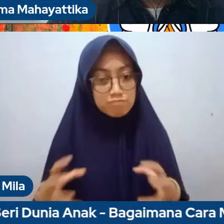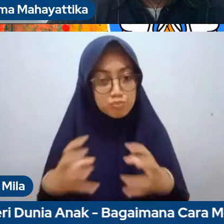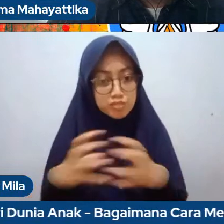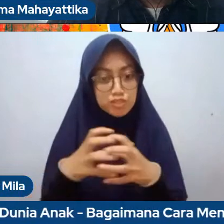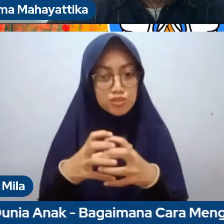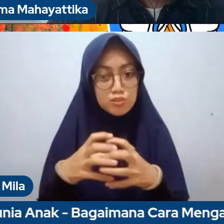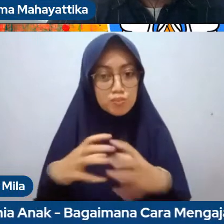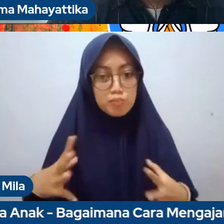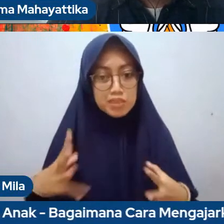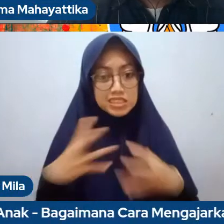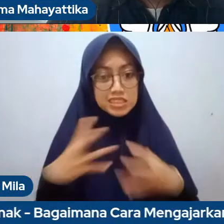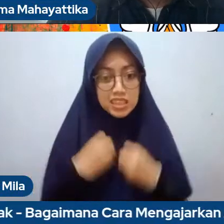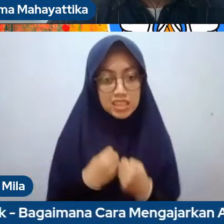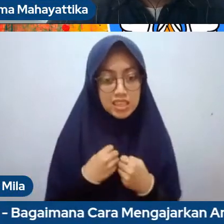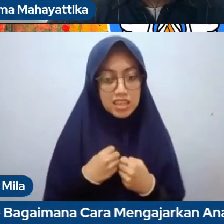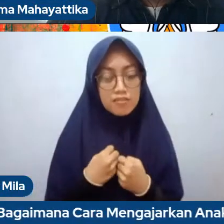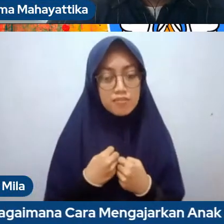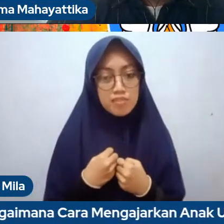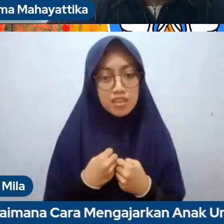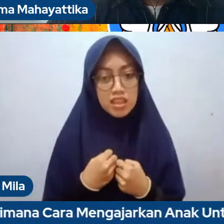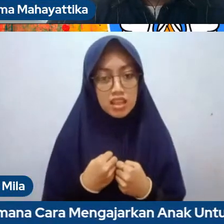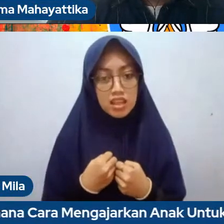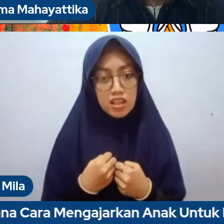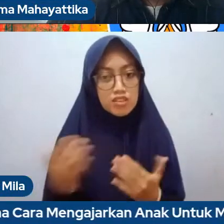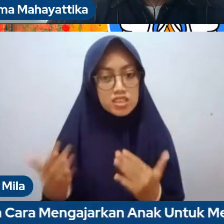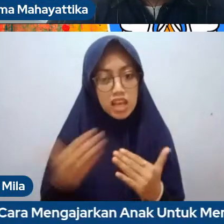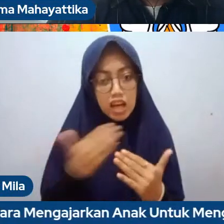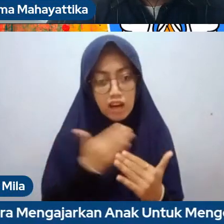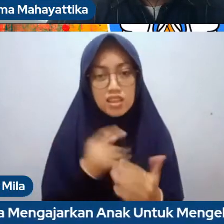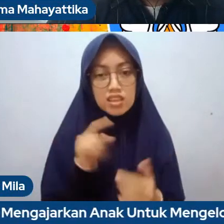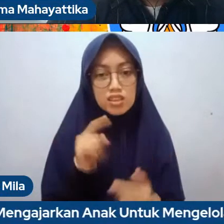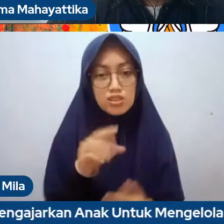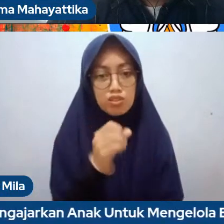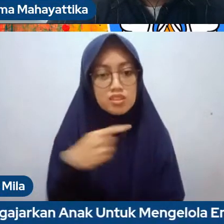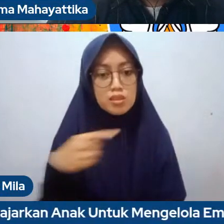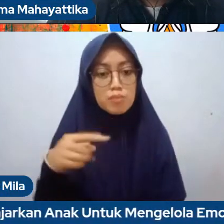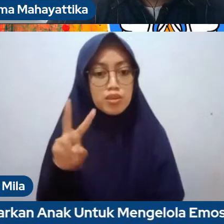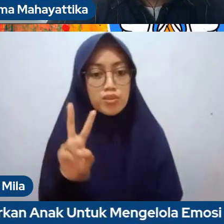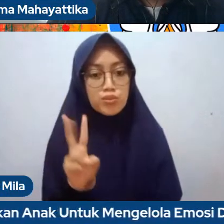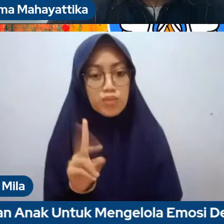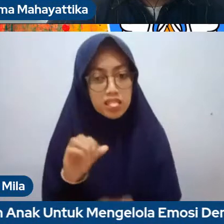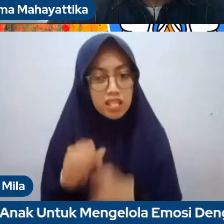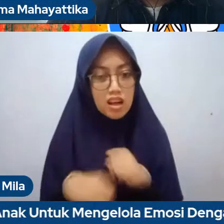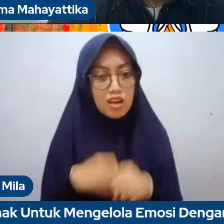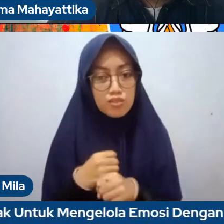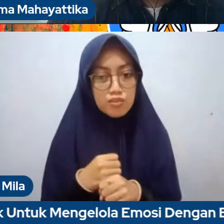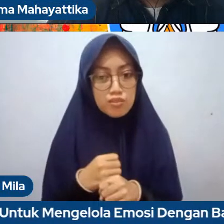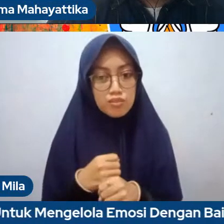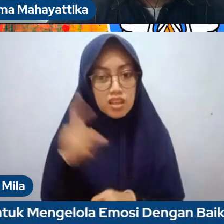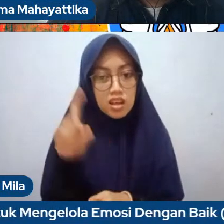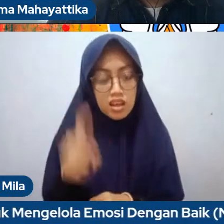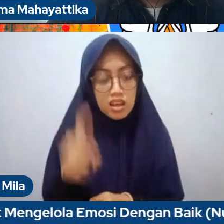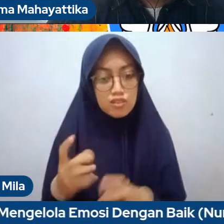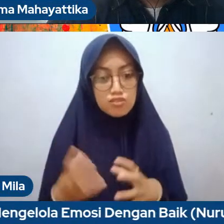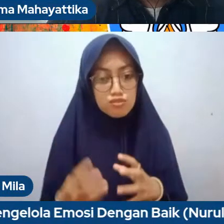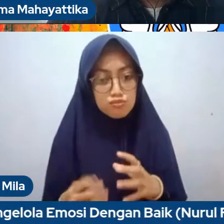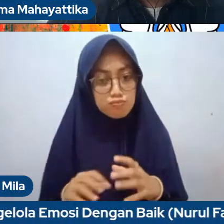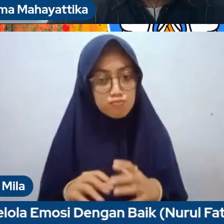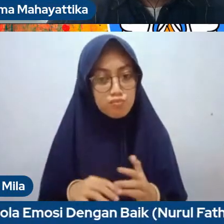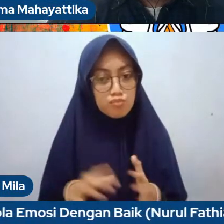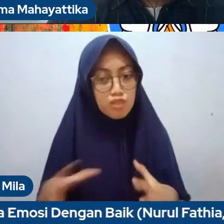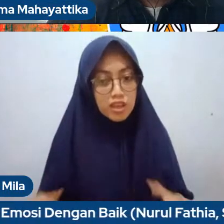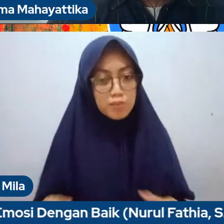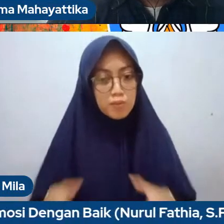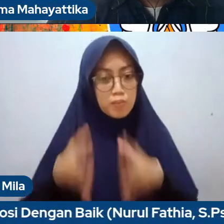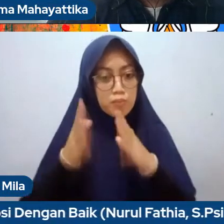ya. Fase-fase awal itu. Jadi kalau memang ternyata belum, berarti kita harus mulai lagi membangun gitu kan. Membangun sehingga anak